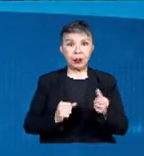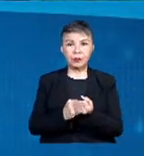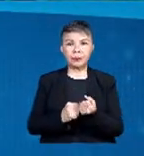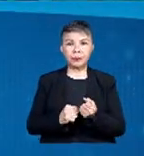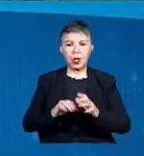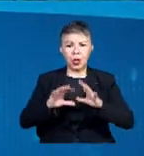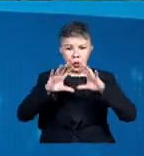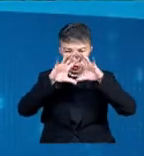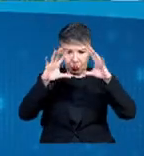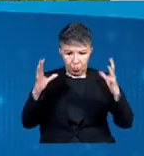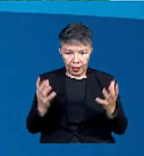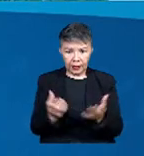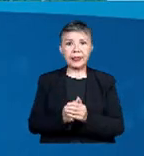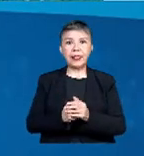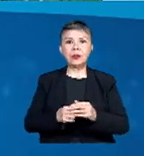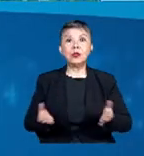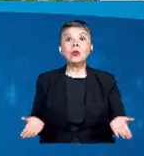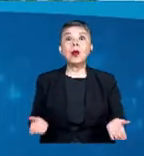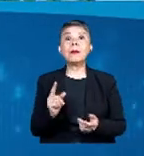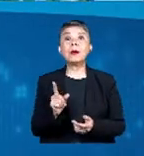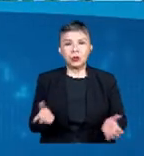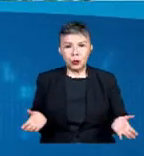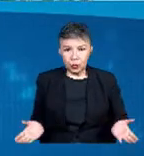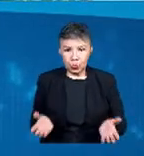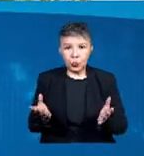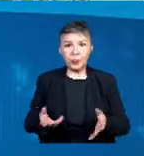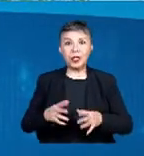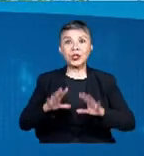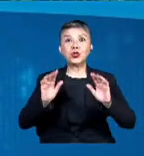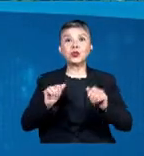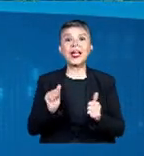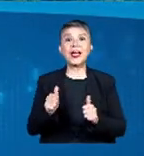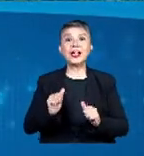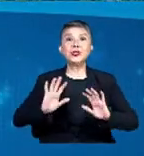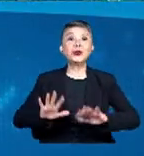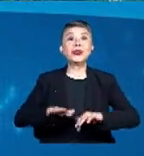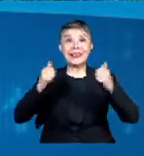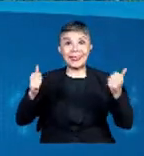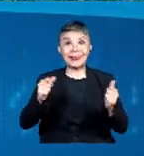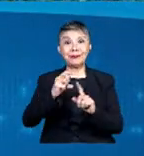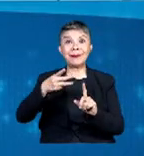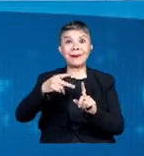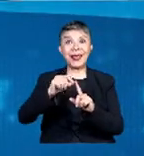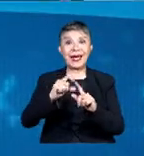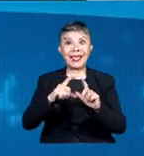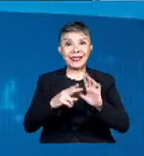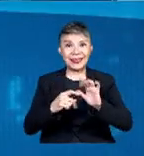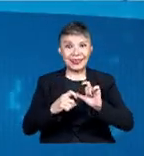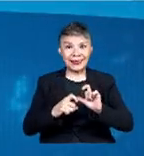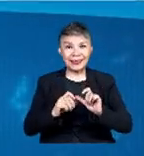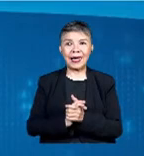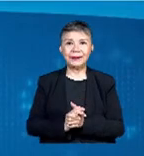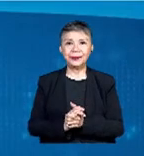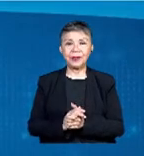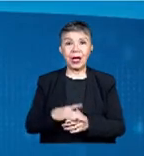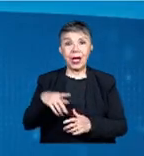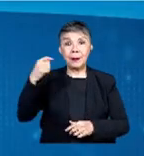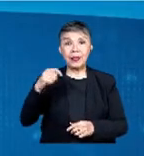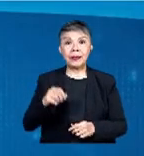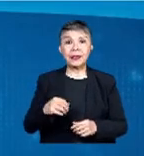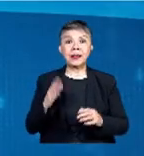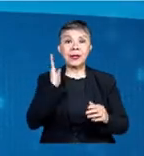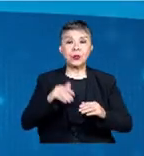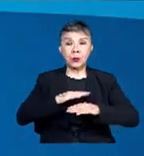semua ini dalam upaya kita mendorong suksesnya penyelenggaraan PB Peparnas. Hal penting yang didorong oleh Bapak